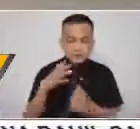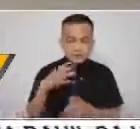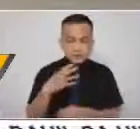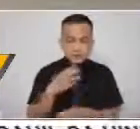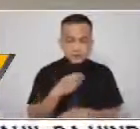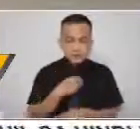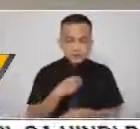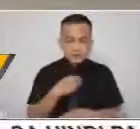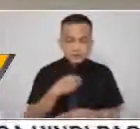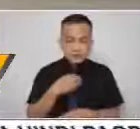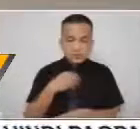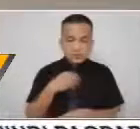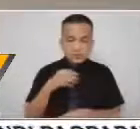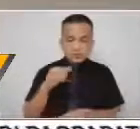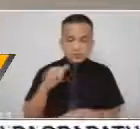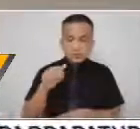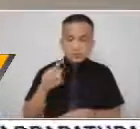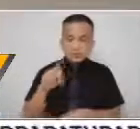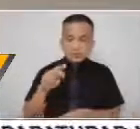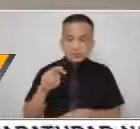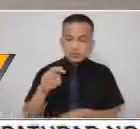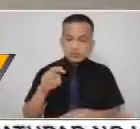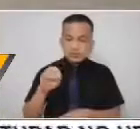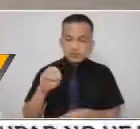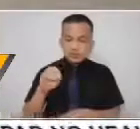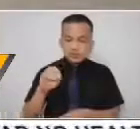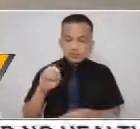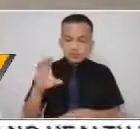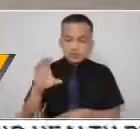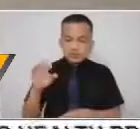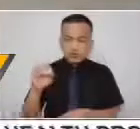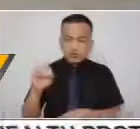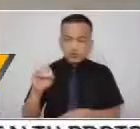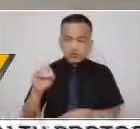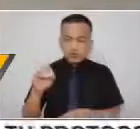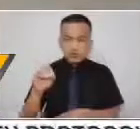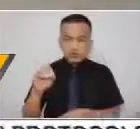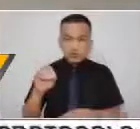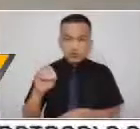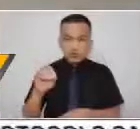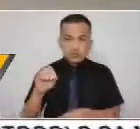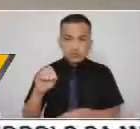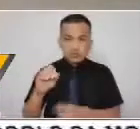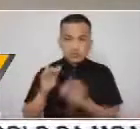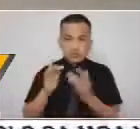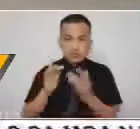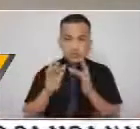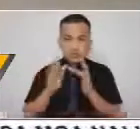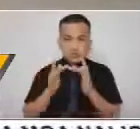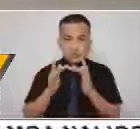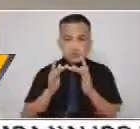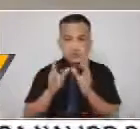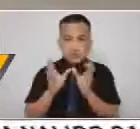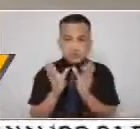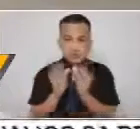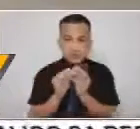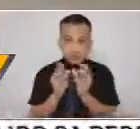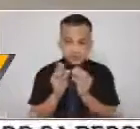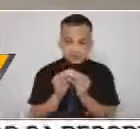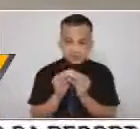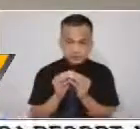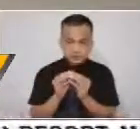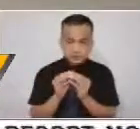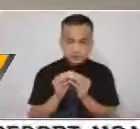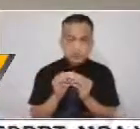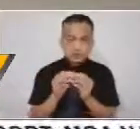actual campaign. Yung mga kampanya wherein the candidates will be there, rallies, etc., hindi na yan kagaya nung